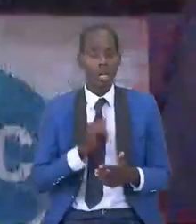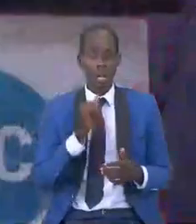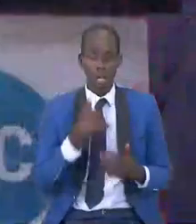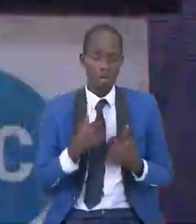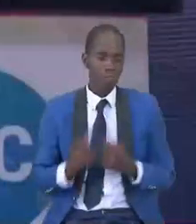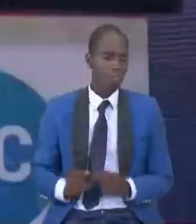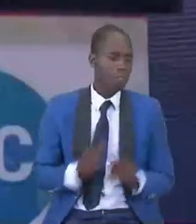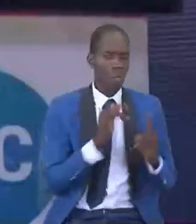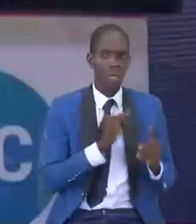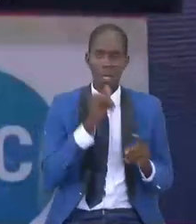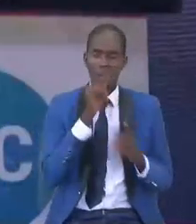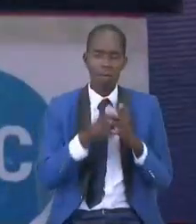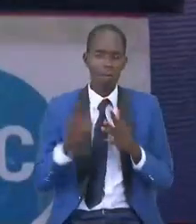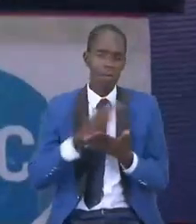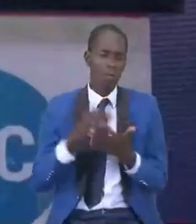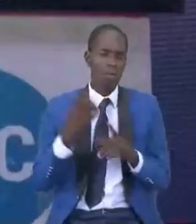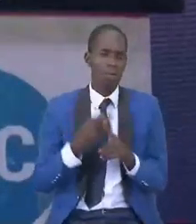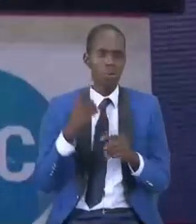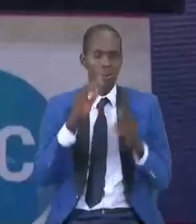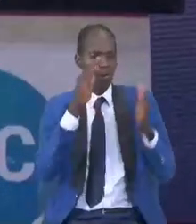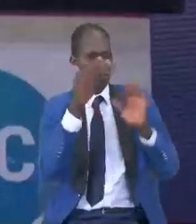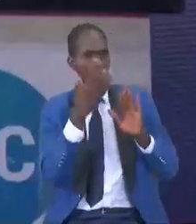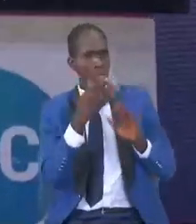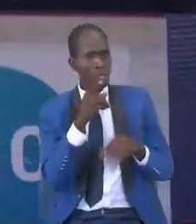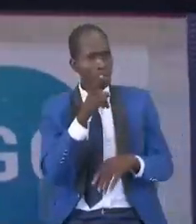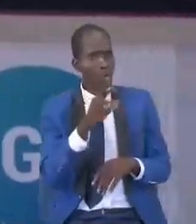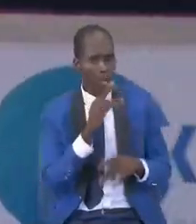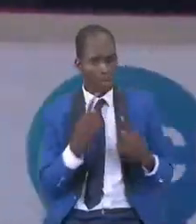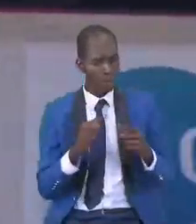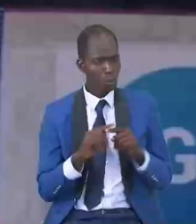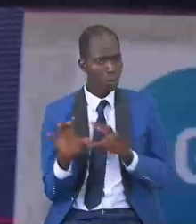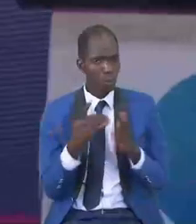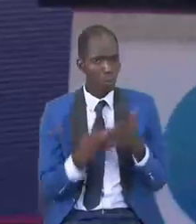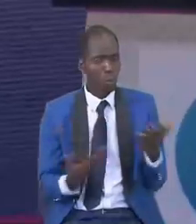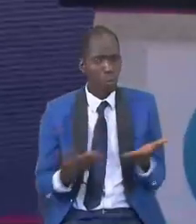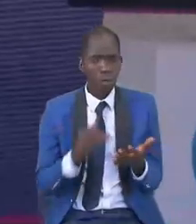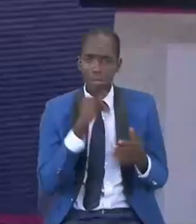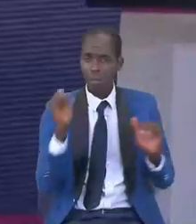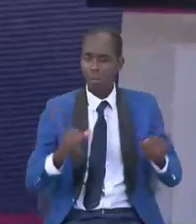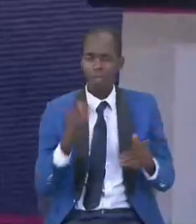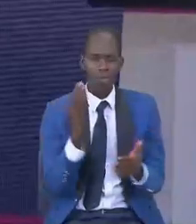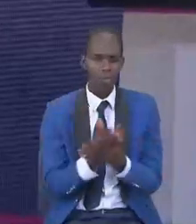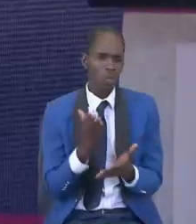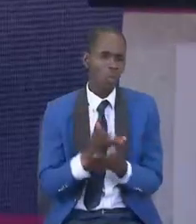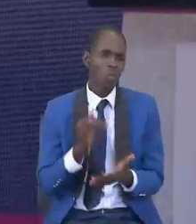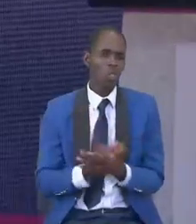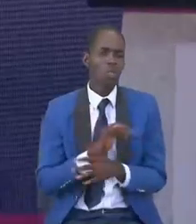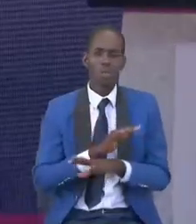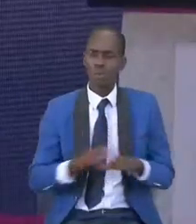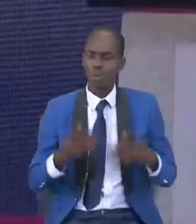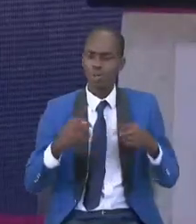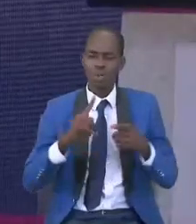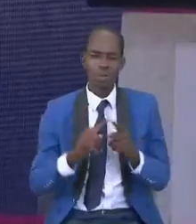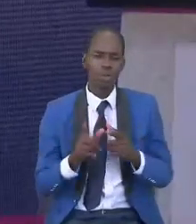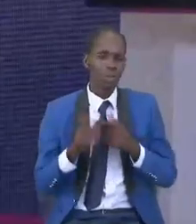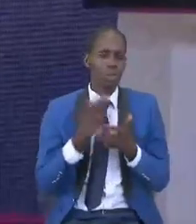de Dieu. Jonas, tu sais, tu fais ce qui est impossible. Arrête ça. N'essaie pas de fuir. Tu ne peux pas te cacher